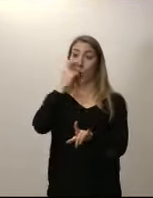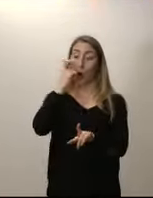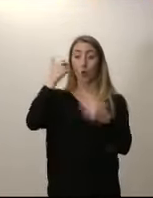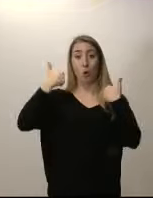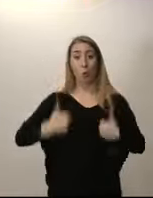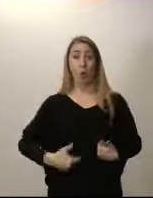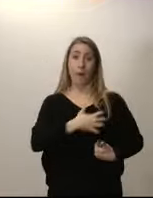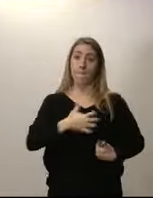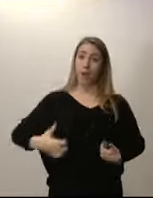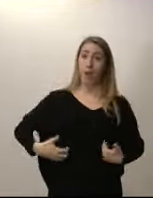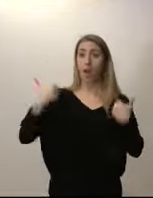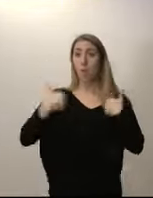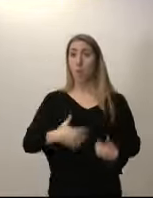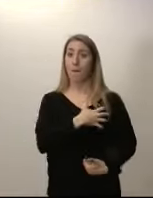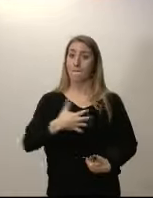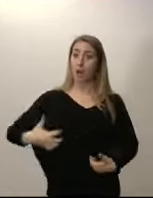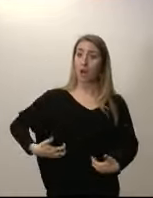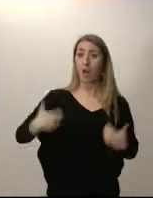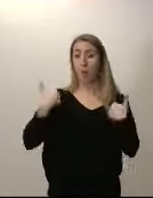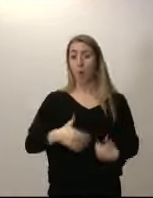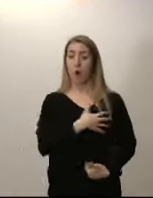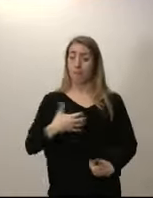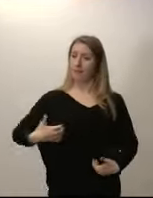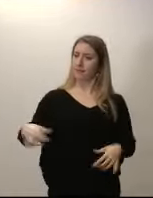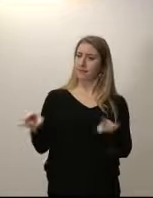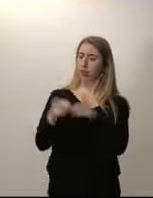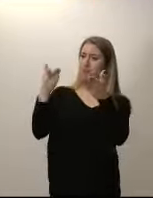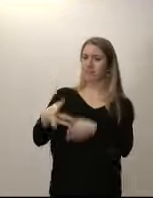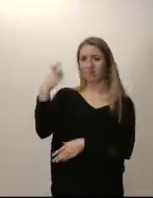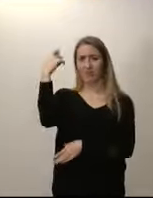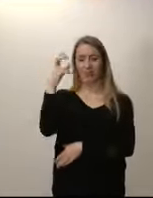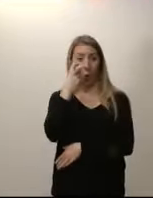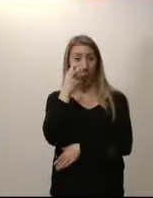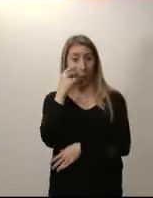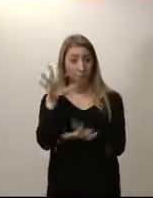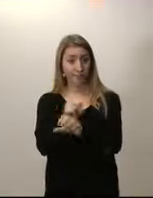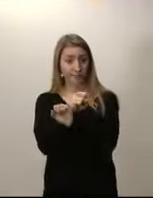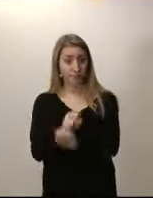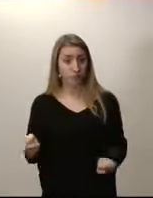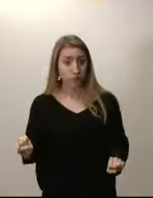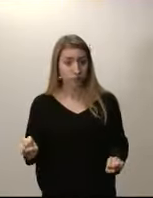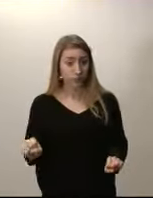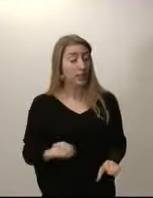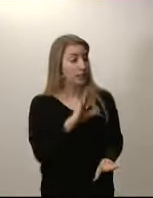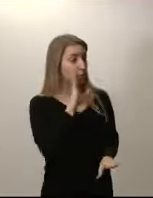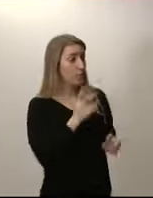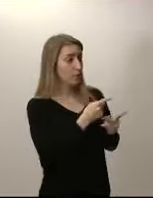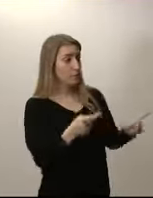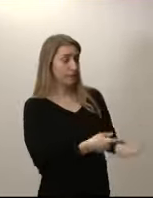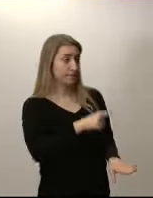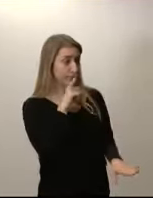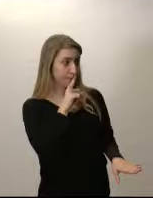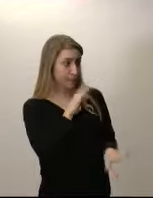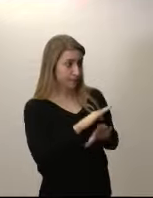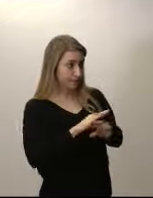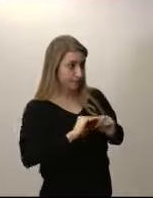Moi, maire. On connaît ces incantations. Mais moi, je trouve qu'il est... Je demande au public de se taire. Moi, je trouve